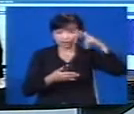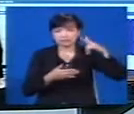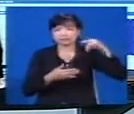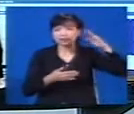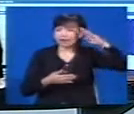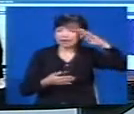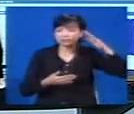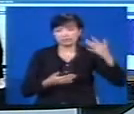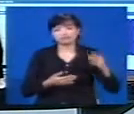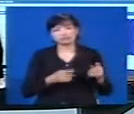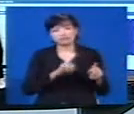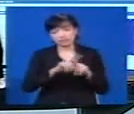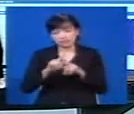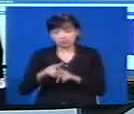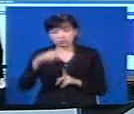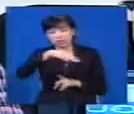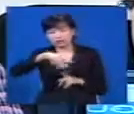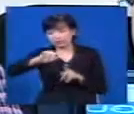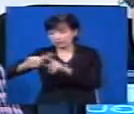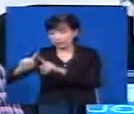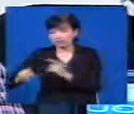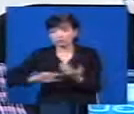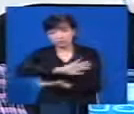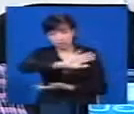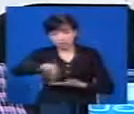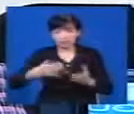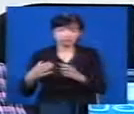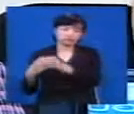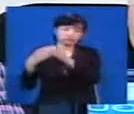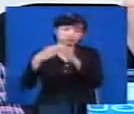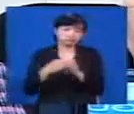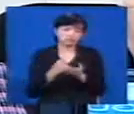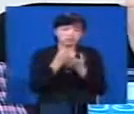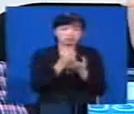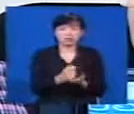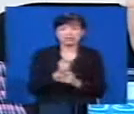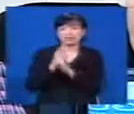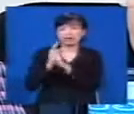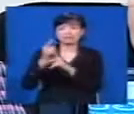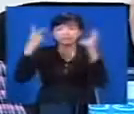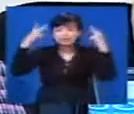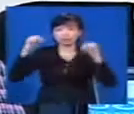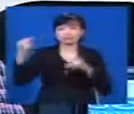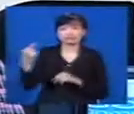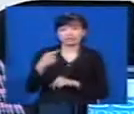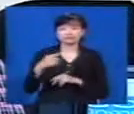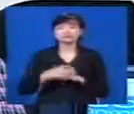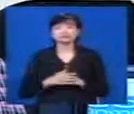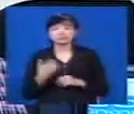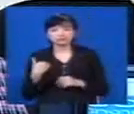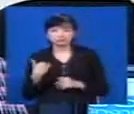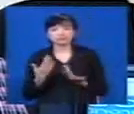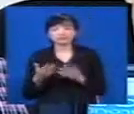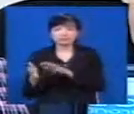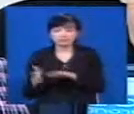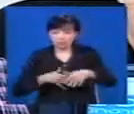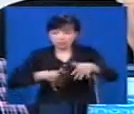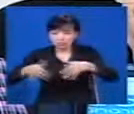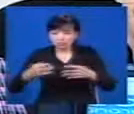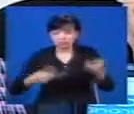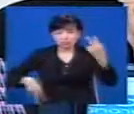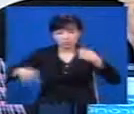าการฐานสูงสุดต่างๆและหน่วยงานต่างๆเหล่านี้มาช่วยกันตามนโยบายของท่านนายกรัฐมนตรีนะครับ ส่วนอีกครึ่งนึงก็เป็นฝ่ายพลเรือนทั้งฝ่ายปก